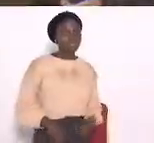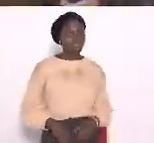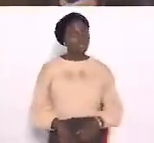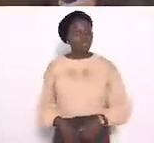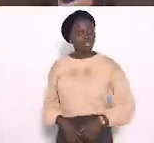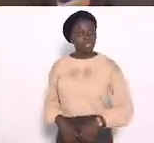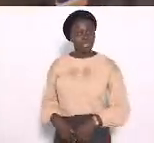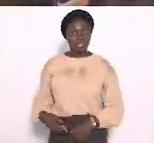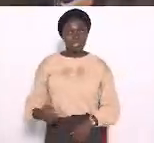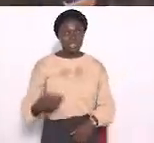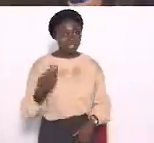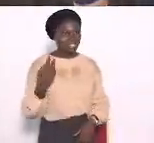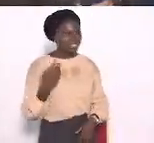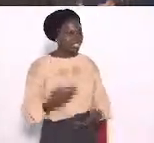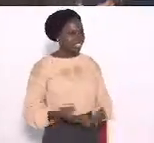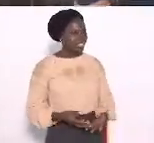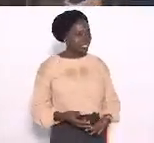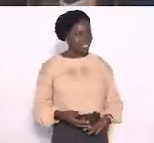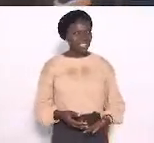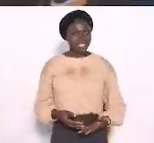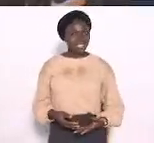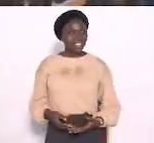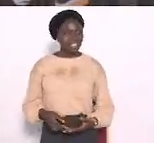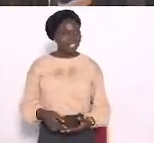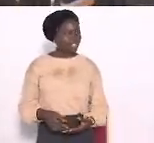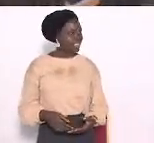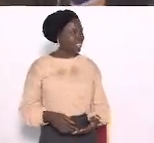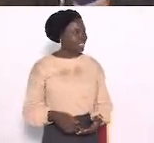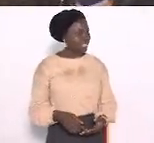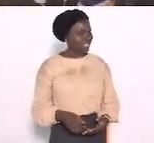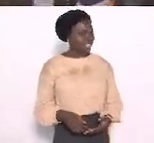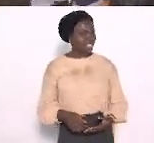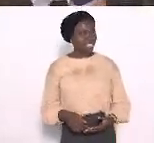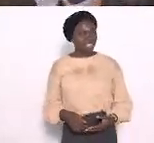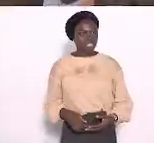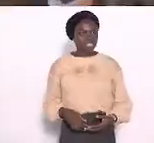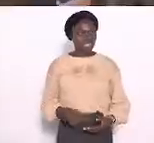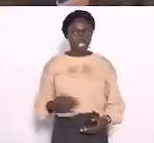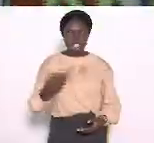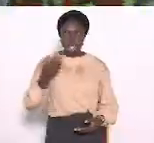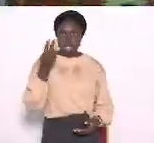can you help me to your Jesus and me to look for